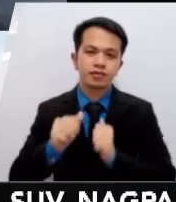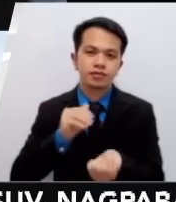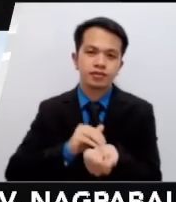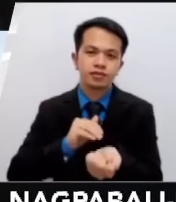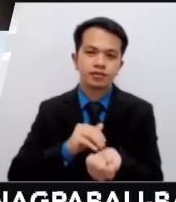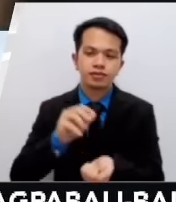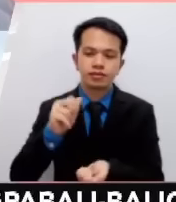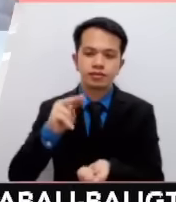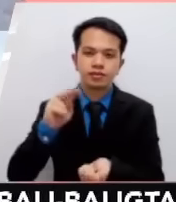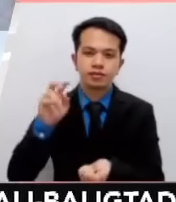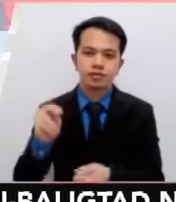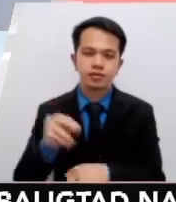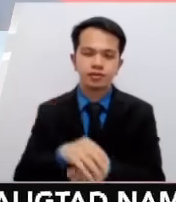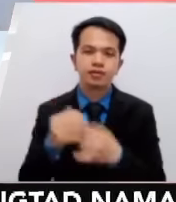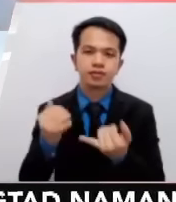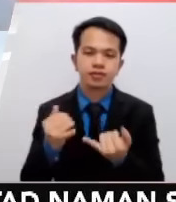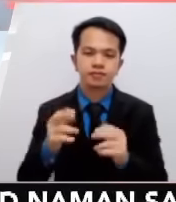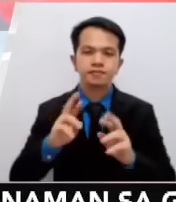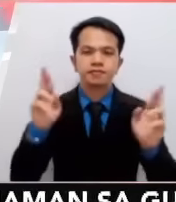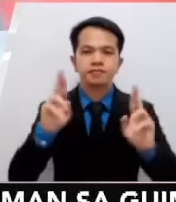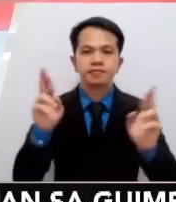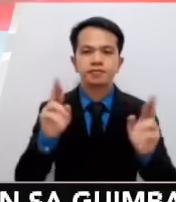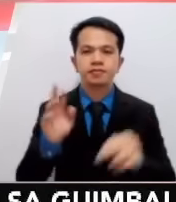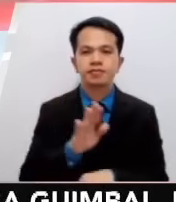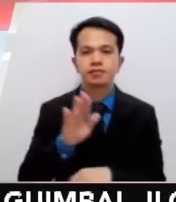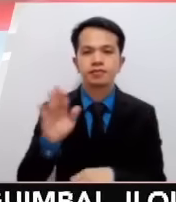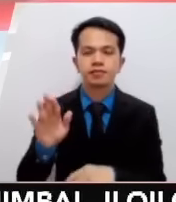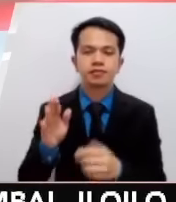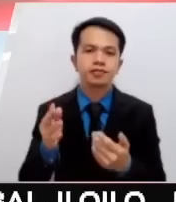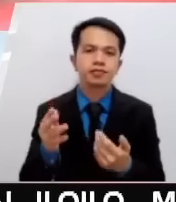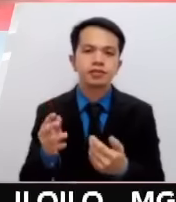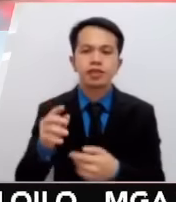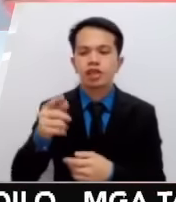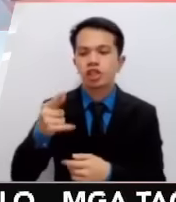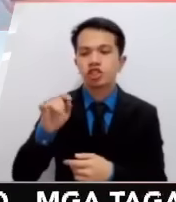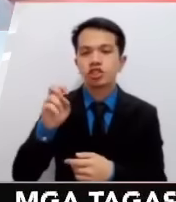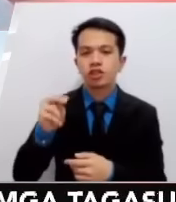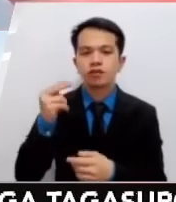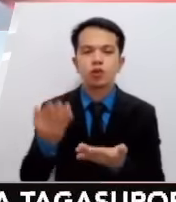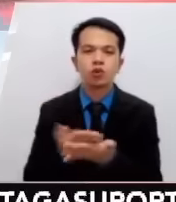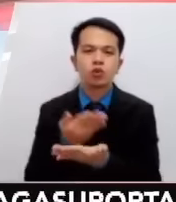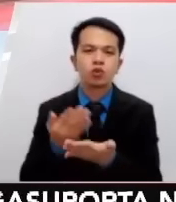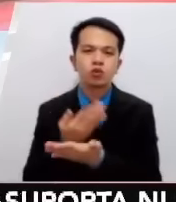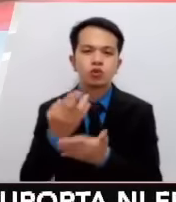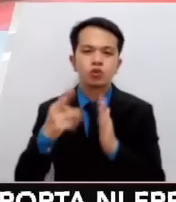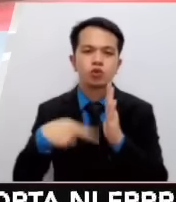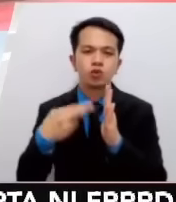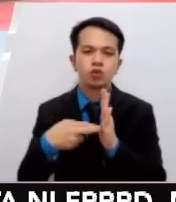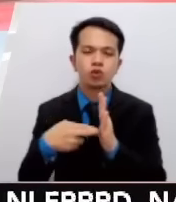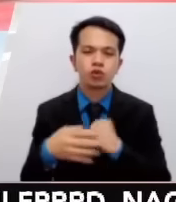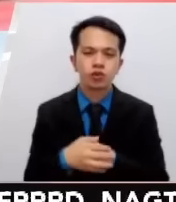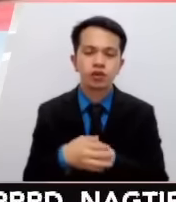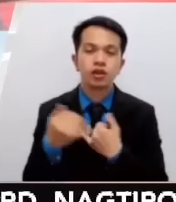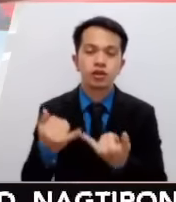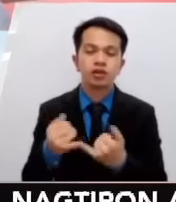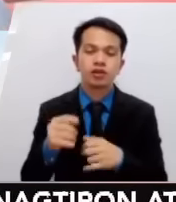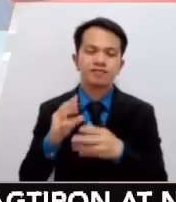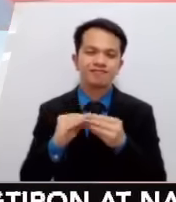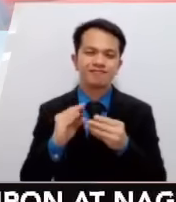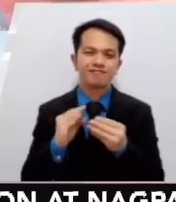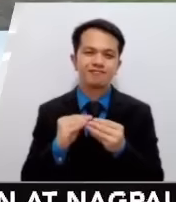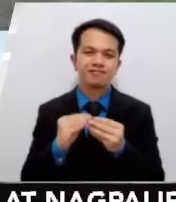Santos, naghahanda na si star of the new gen Jillian Ward sa panibagong project. Chika niya sa GMA Integrated News,